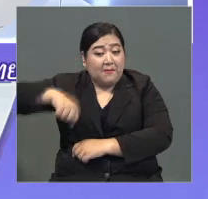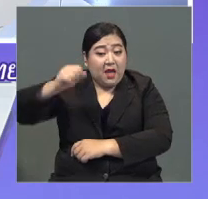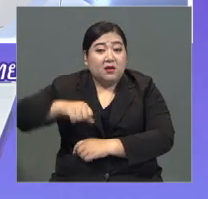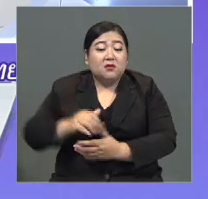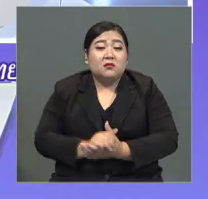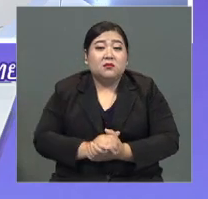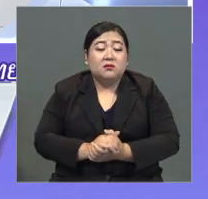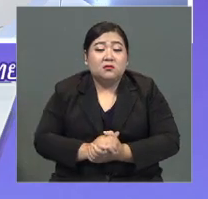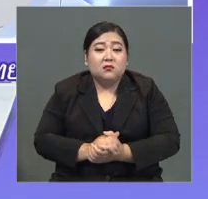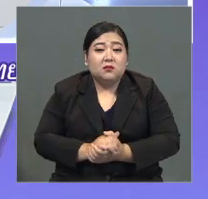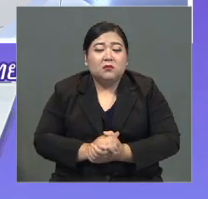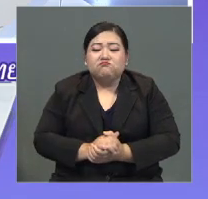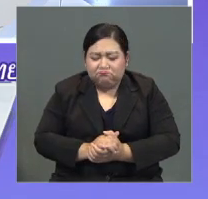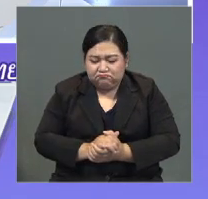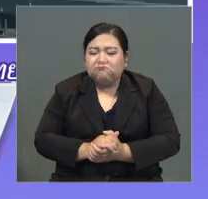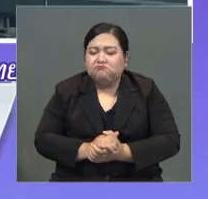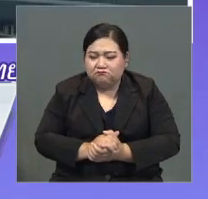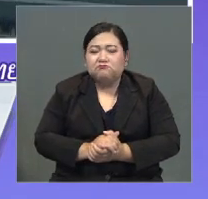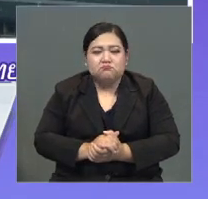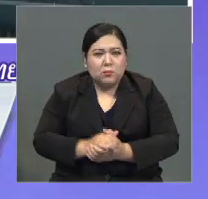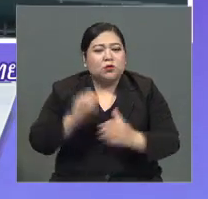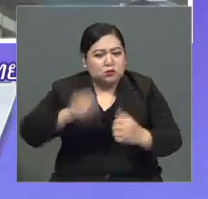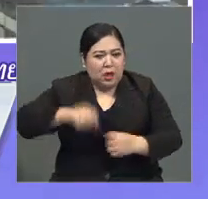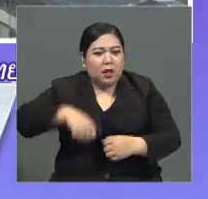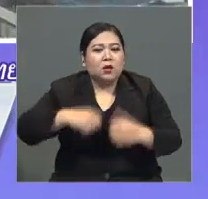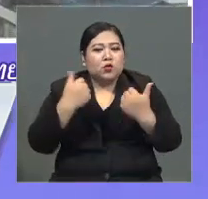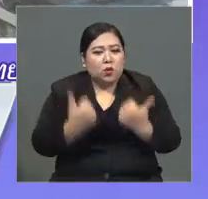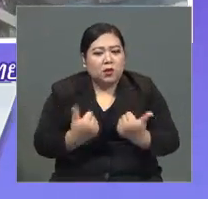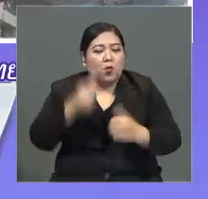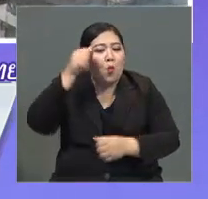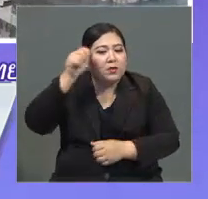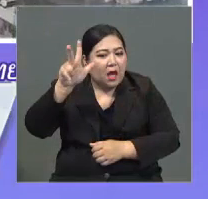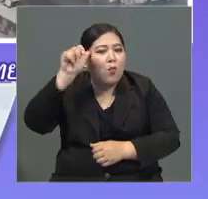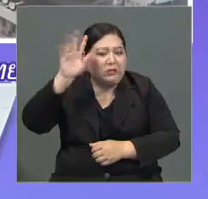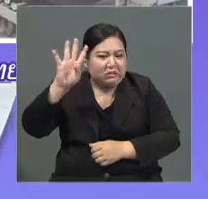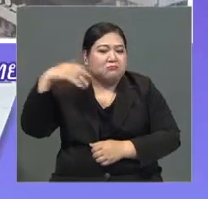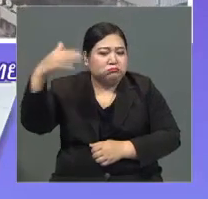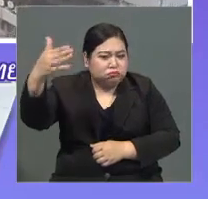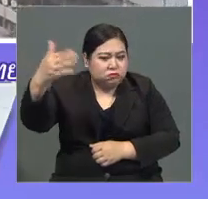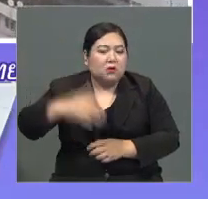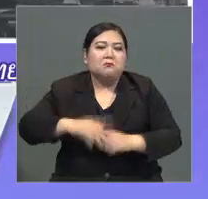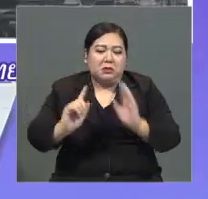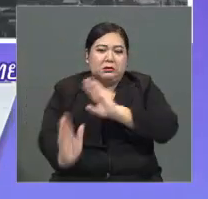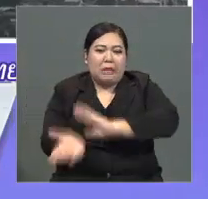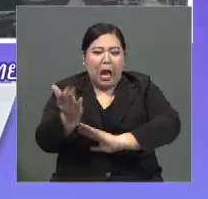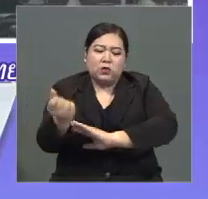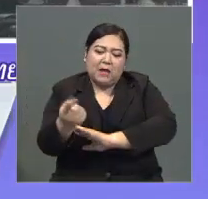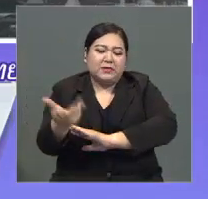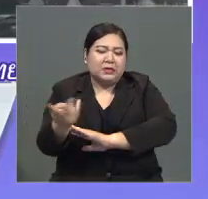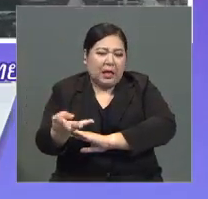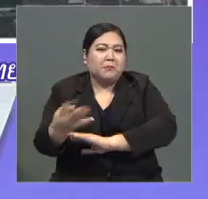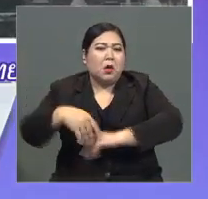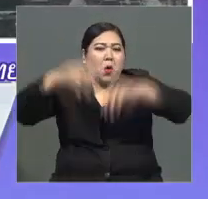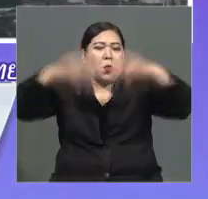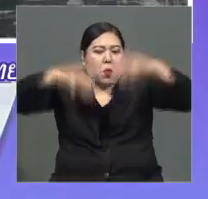อลักษณะอากาศจะเป็ลกษณะเช็ครั ช่งนี้ 3-4 วนนก็ช่งเช้า แล้วก็บ่ายคำเี่ก็จะมีลกษณะฝนตกลักษณะเช็ี้ก